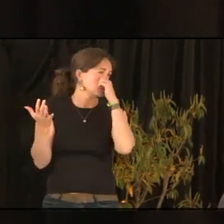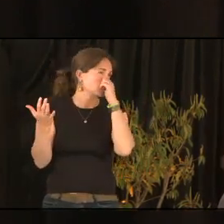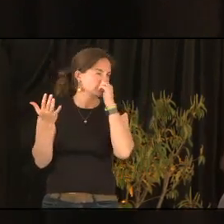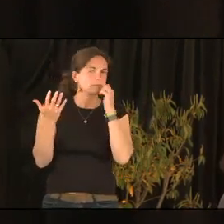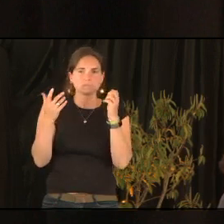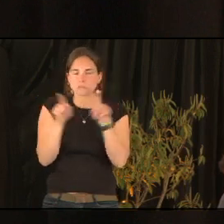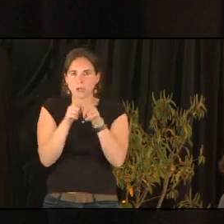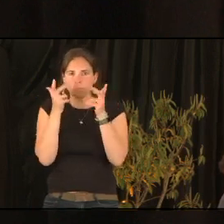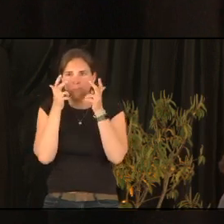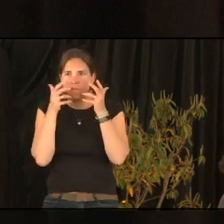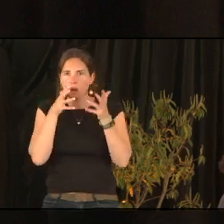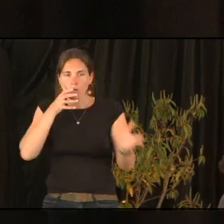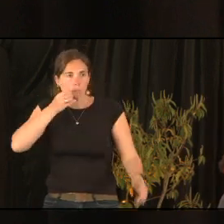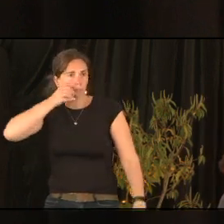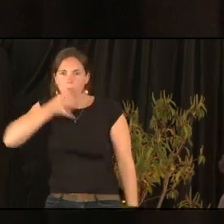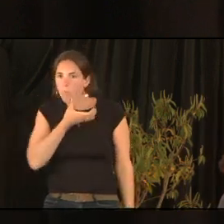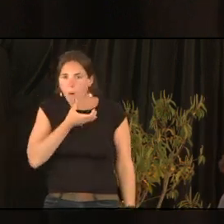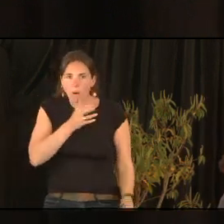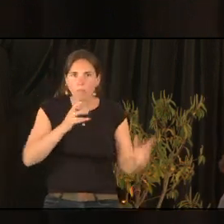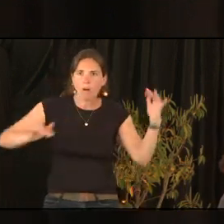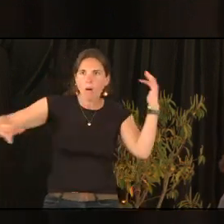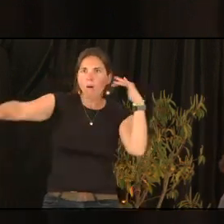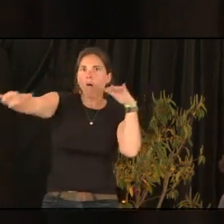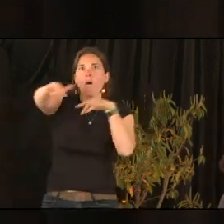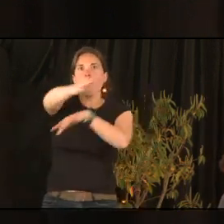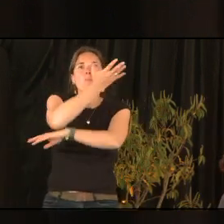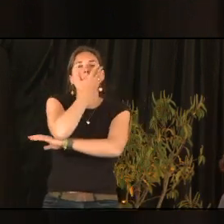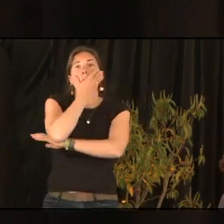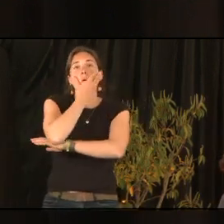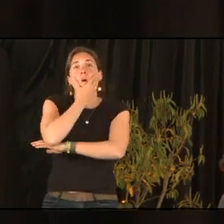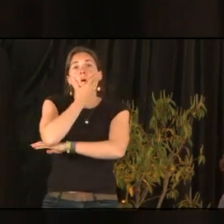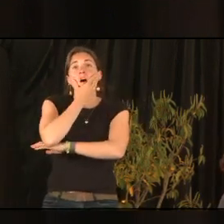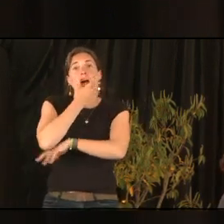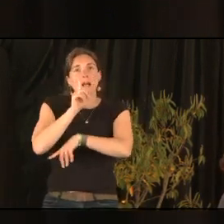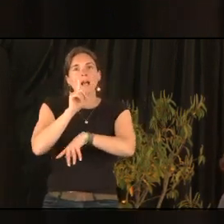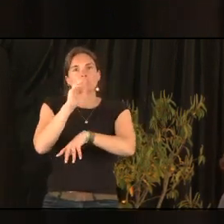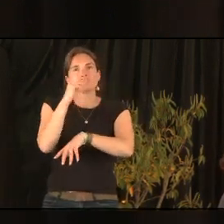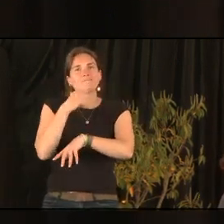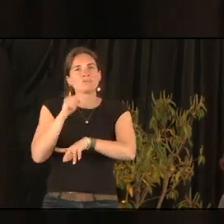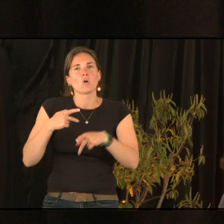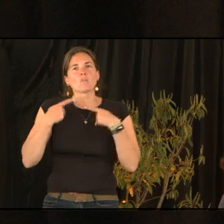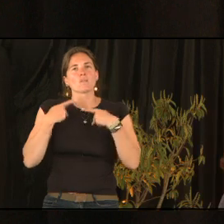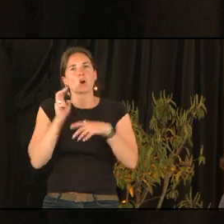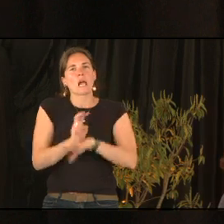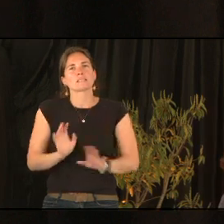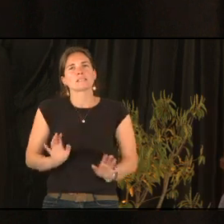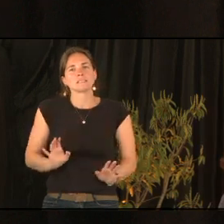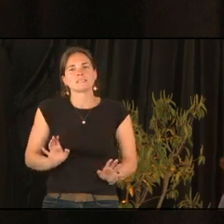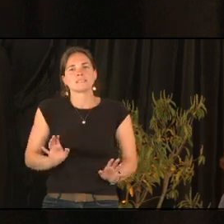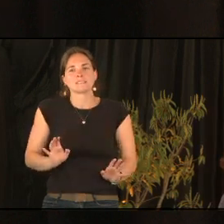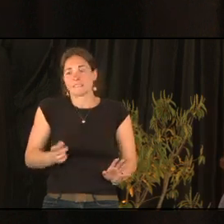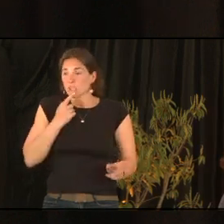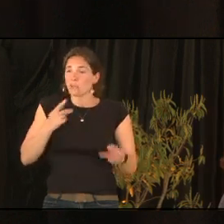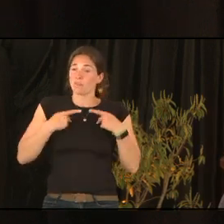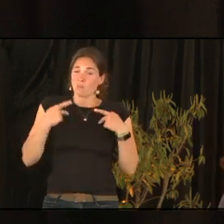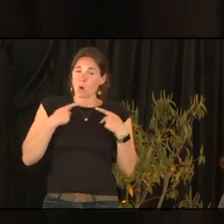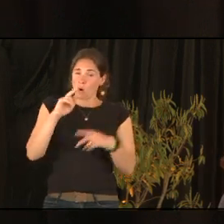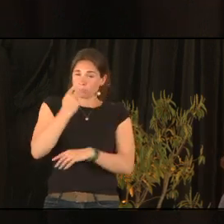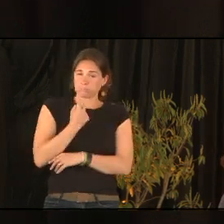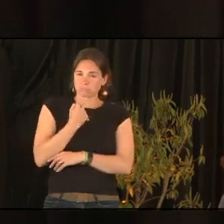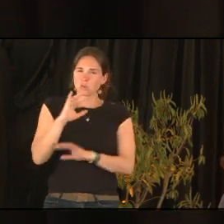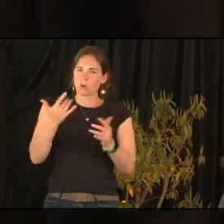de stupeur devant un tel endroit. Et à la fois, il faut y survivre en tant qu'être humain. Et donc, y survivre suppose